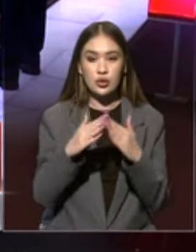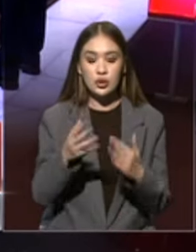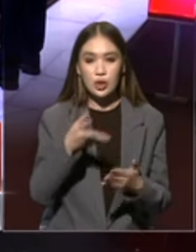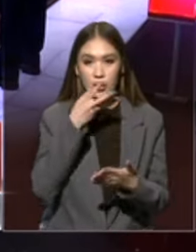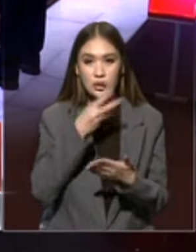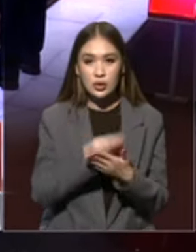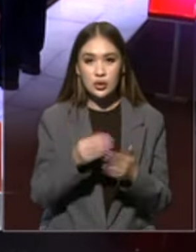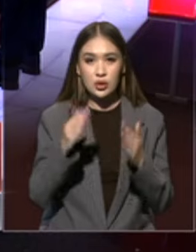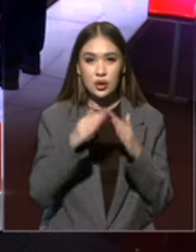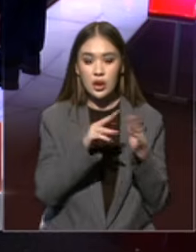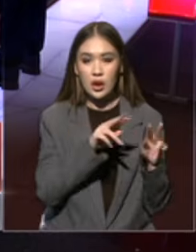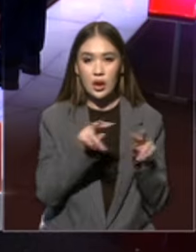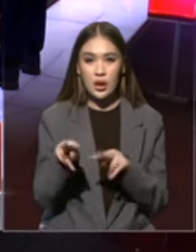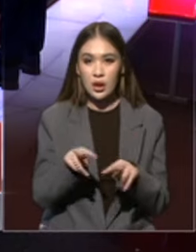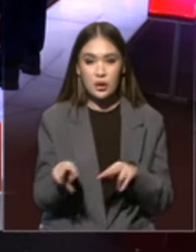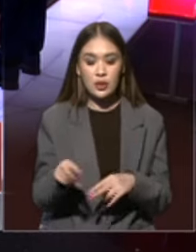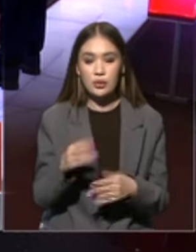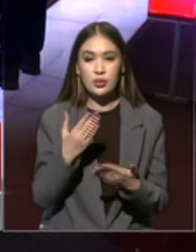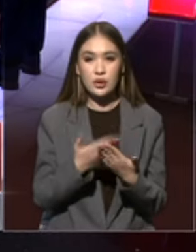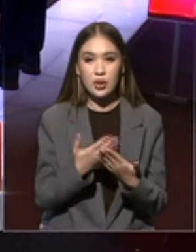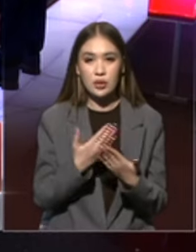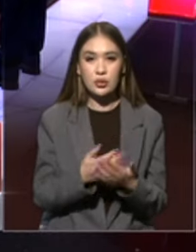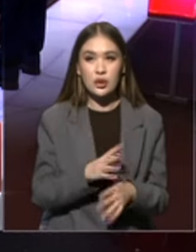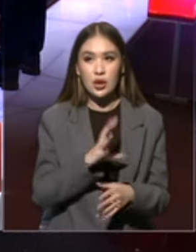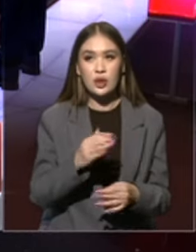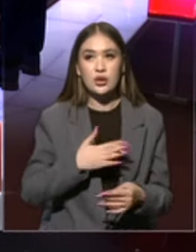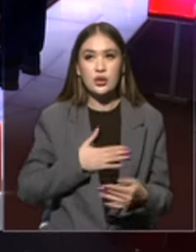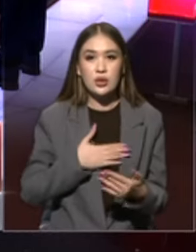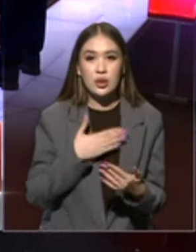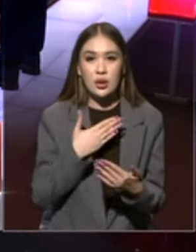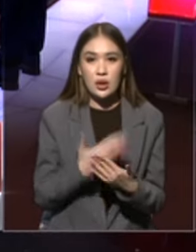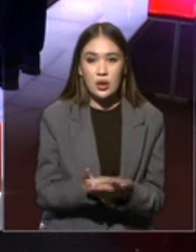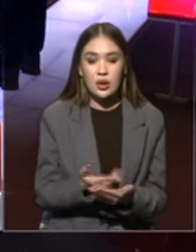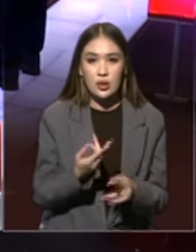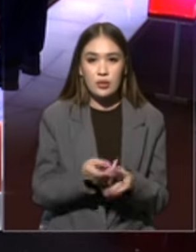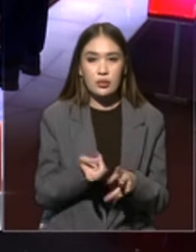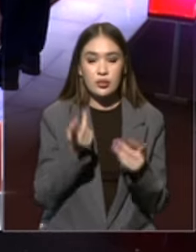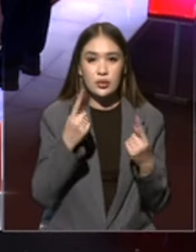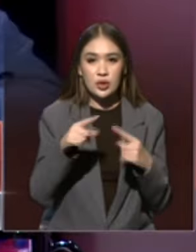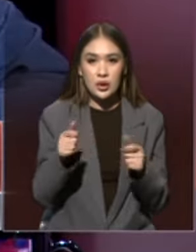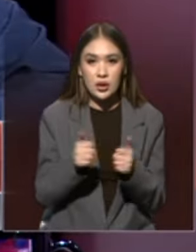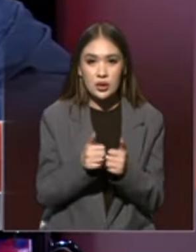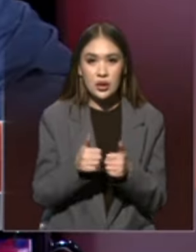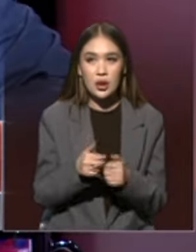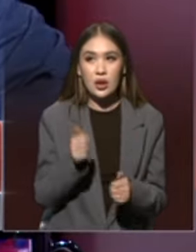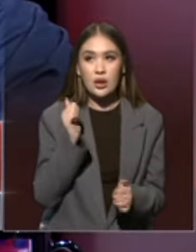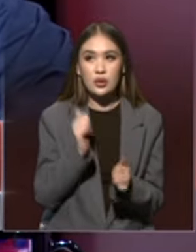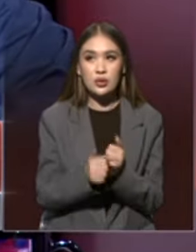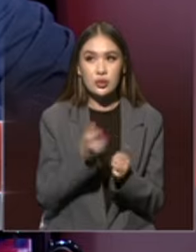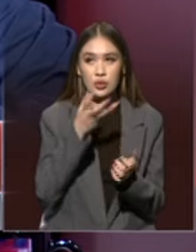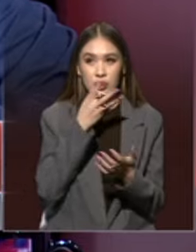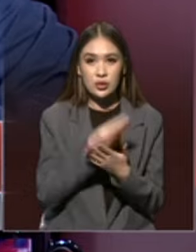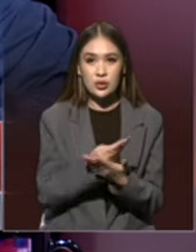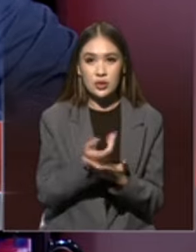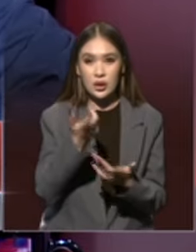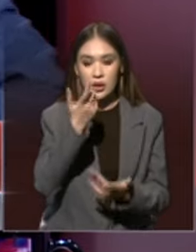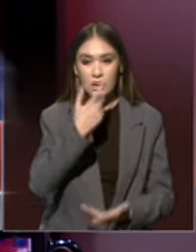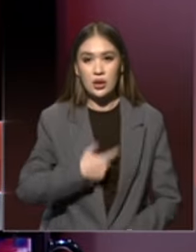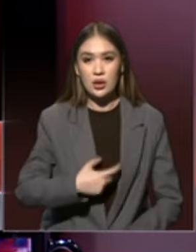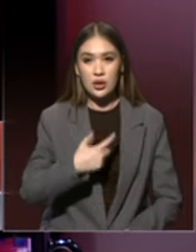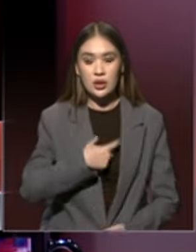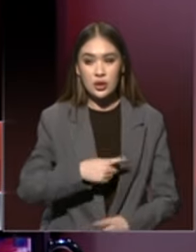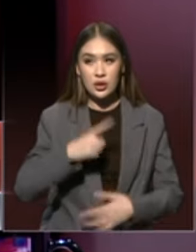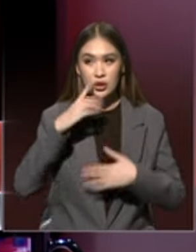өзің қадағалап отыр, бақылап отыр десе, ол жанын салып бар ғой. Басқасында жүреді ғой. әркімге өз көйлегі өз денесіне жақын.